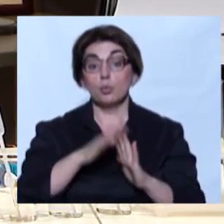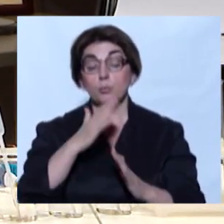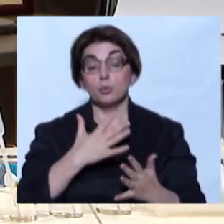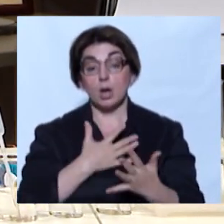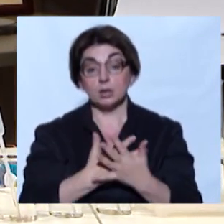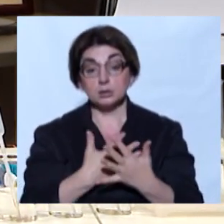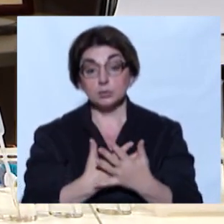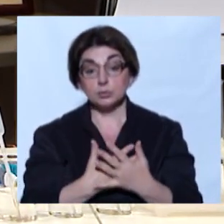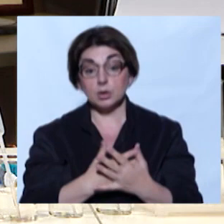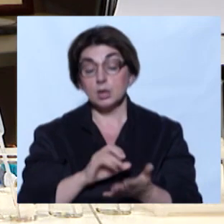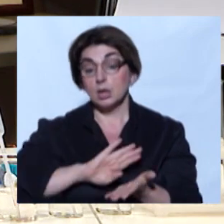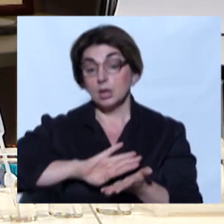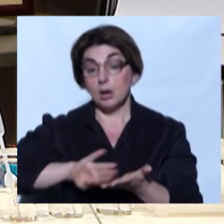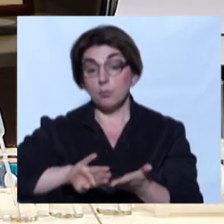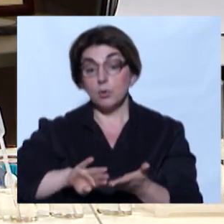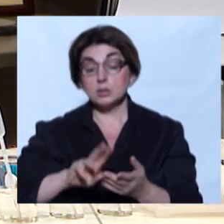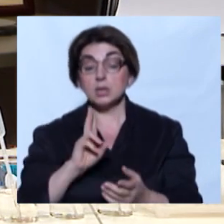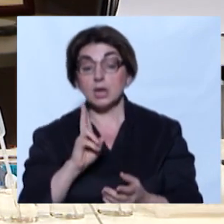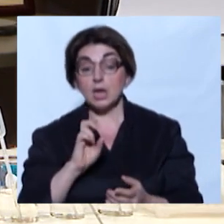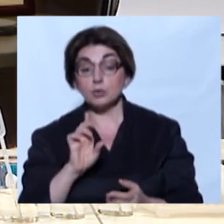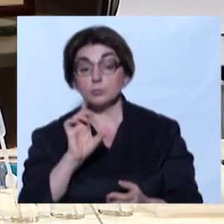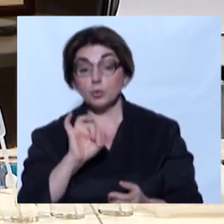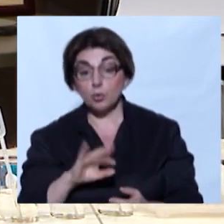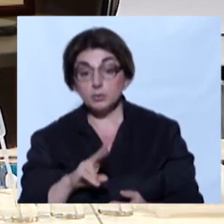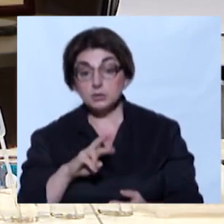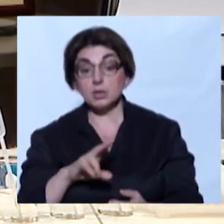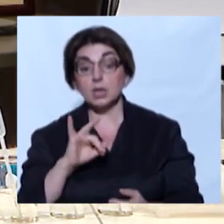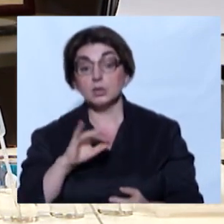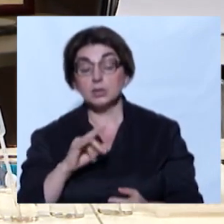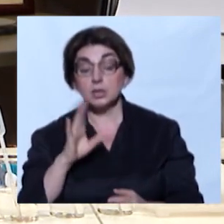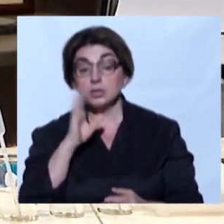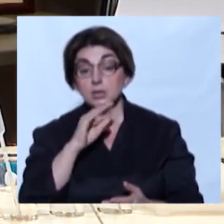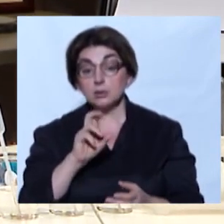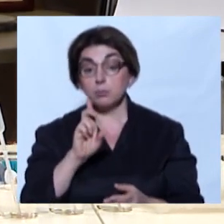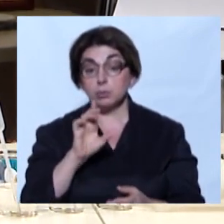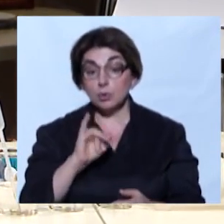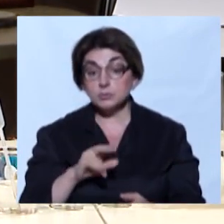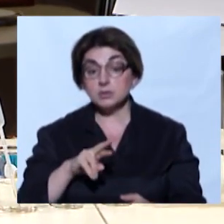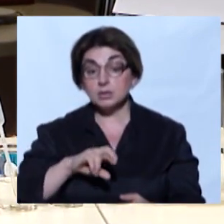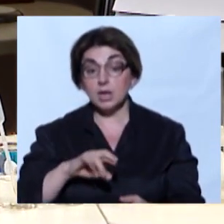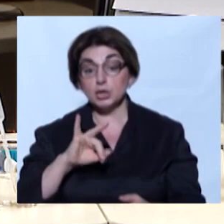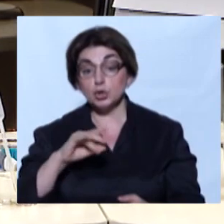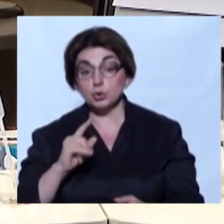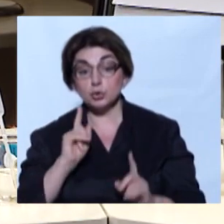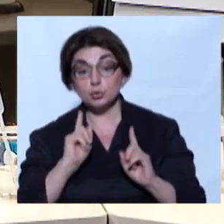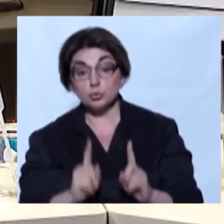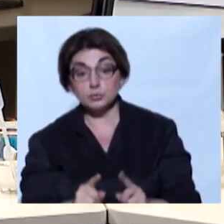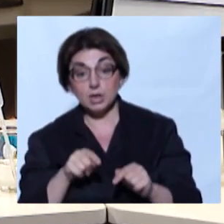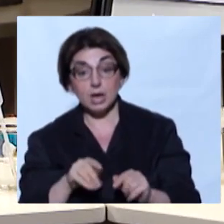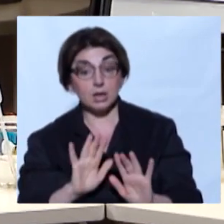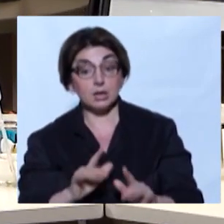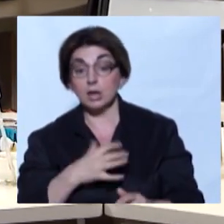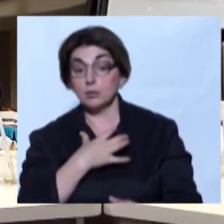აქტიურია, გამოაძევებს კალიუმის ბრომიდის და კალიუმის იოდიდის წყალხსნარებიდან ბრომსა და იოდს. თუმცა